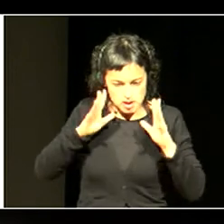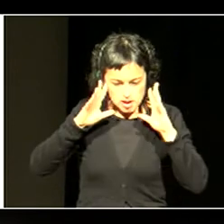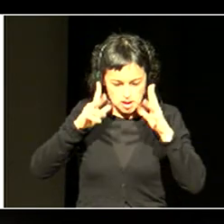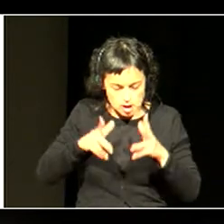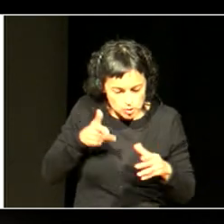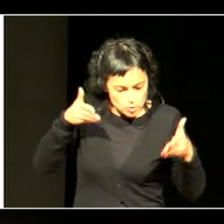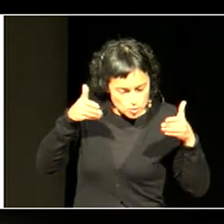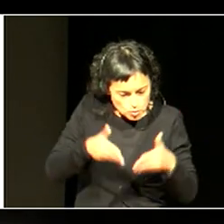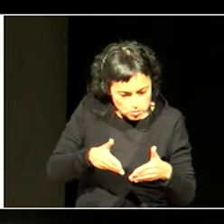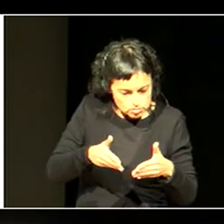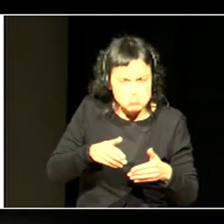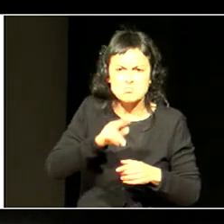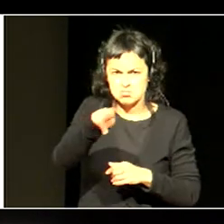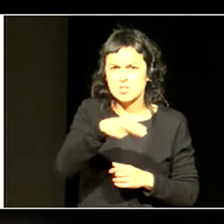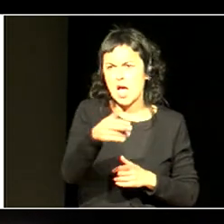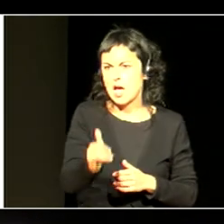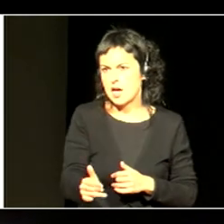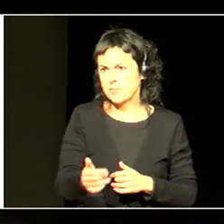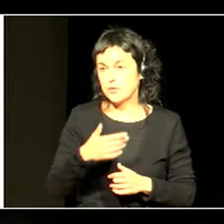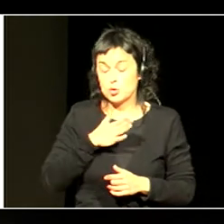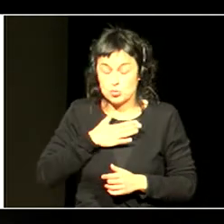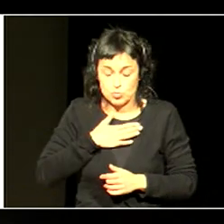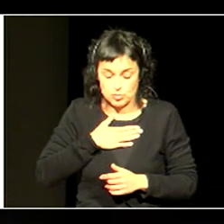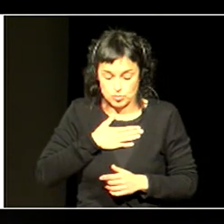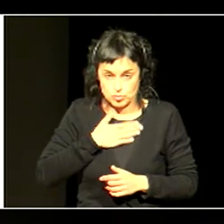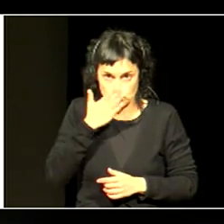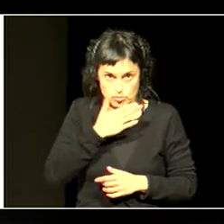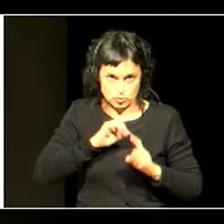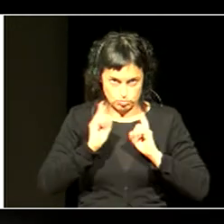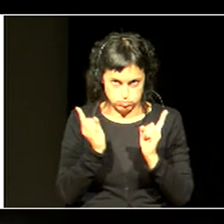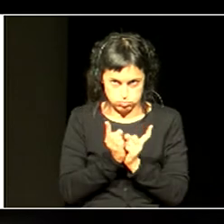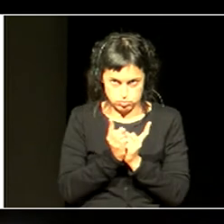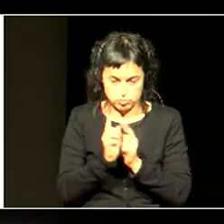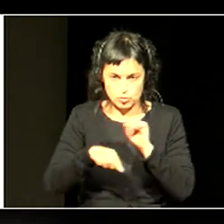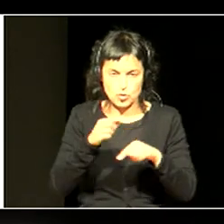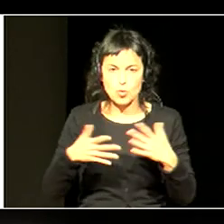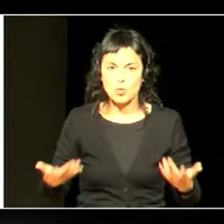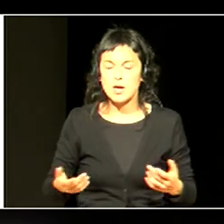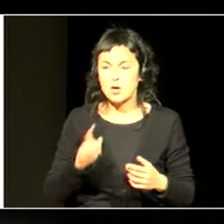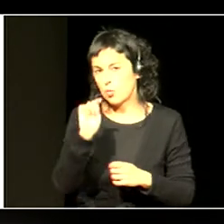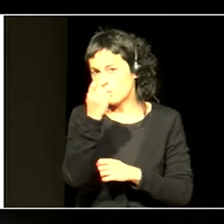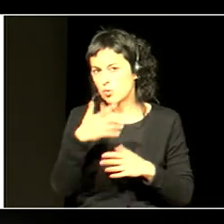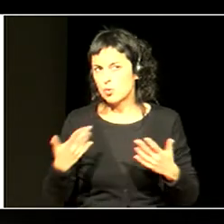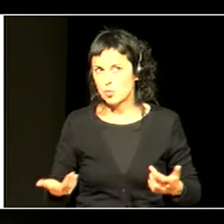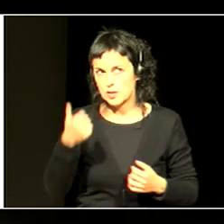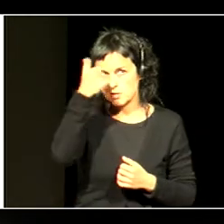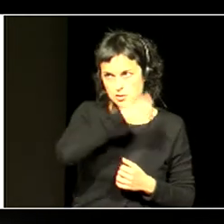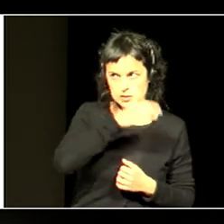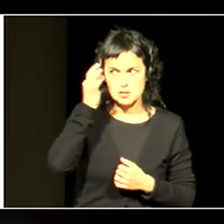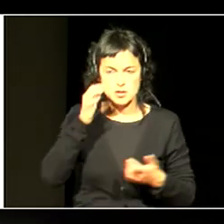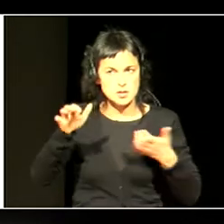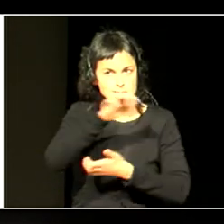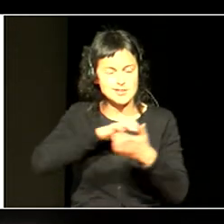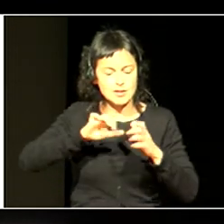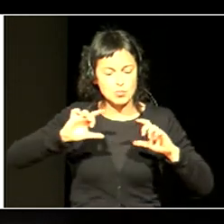emaitza daukagu. Labur-labur esan da gure eskolan ikusi dugu zenak, bueno, nesken eta mutilen arteko gatazka gutxitu egin